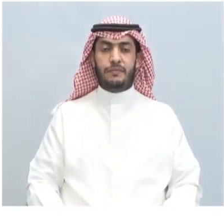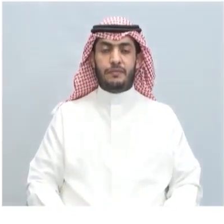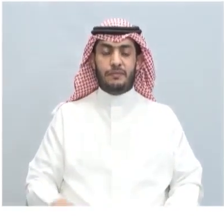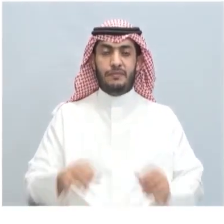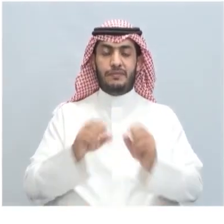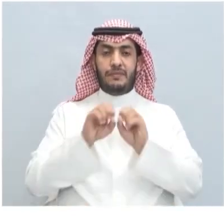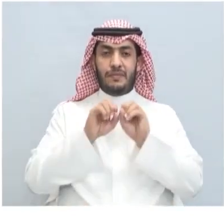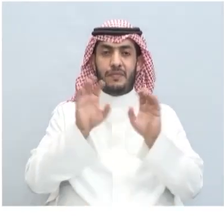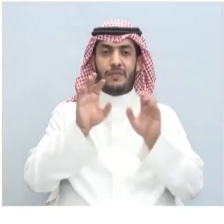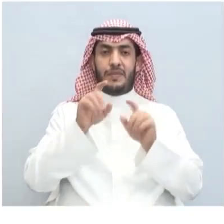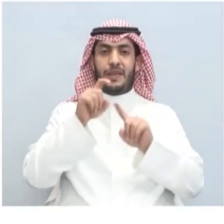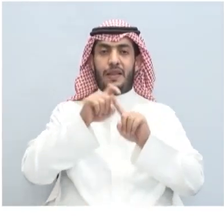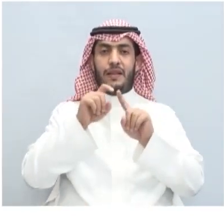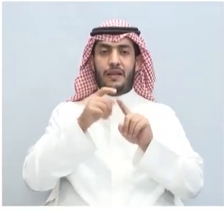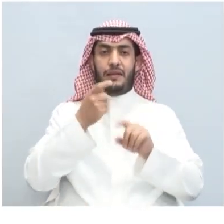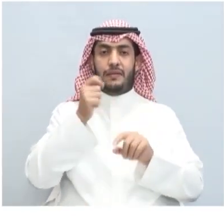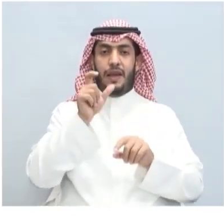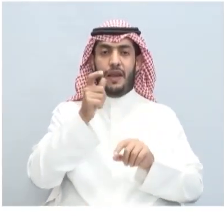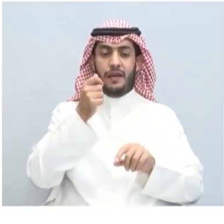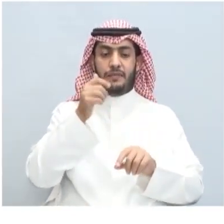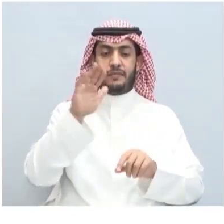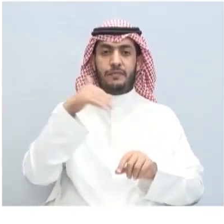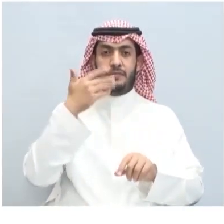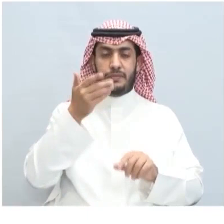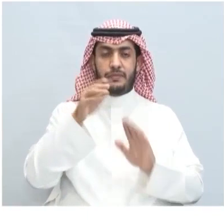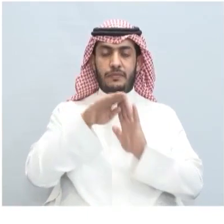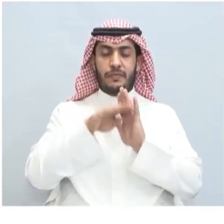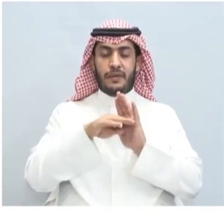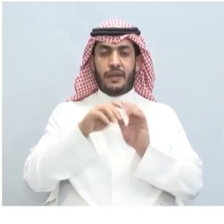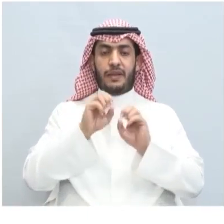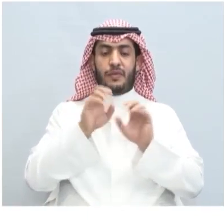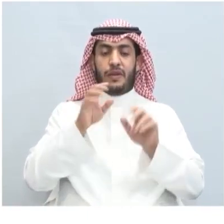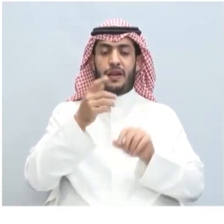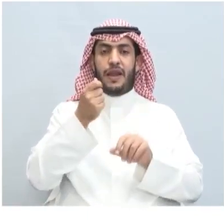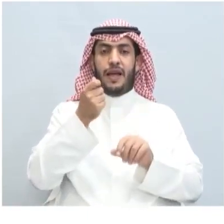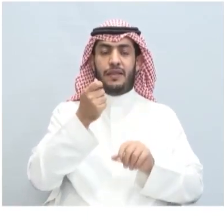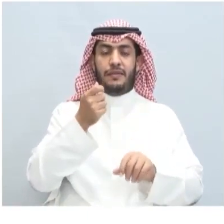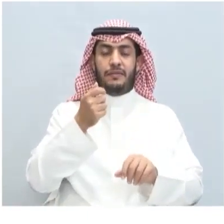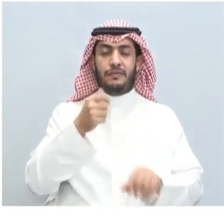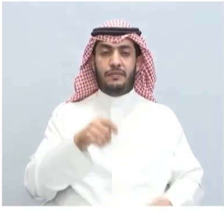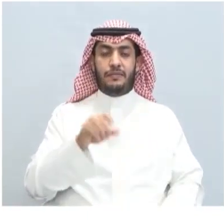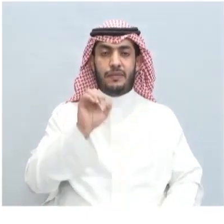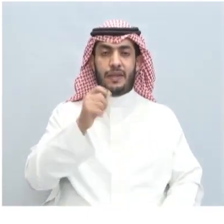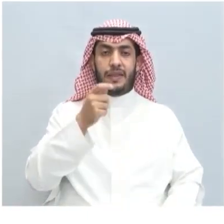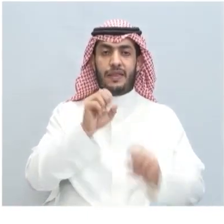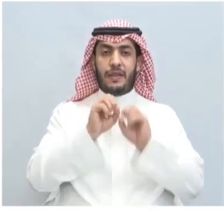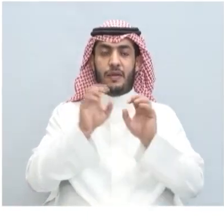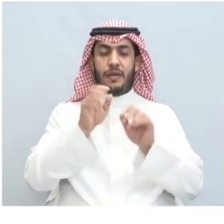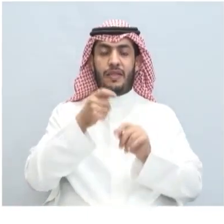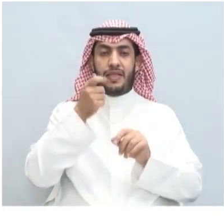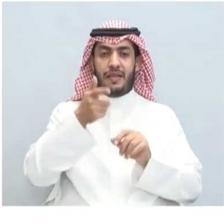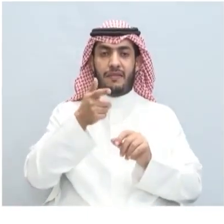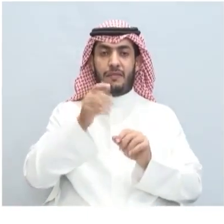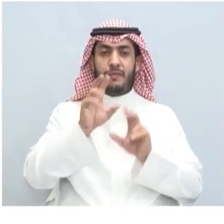شكل توزيعات ارباح نقديه بعد ذلك تحدثنا عن توزيعات الارباح النقديه ذكرنا هي توزيع عبر دفع